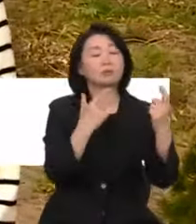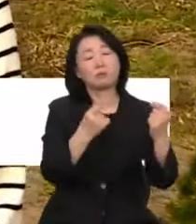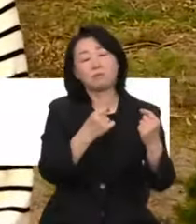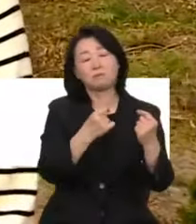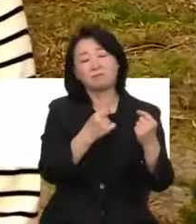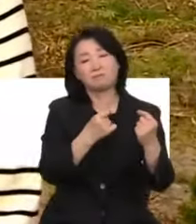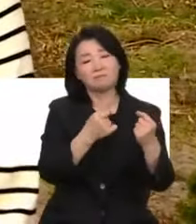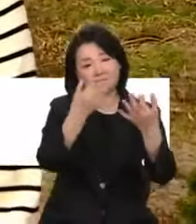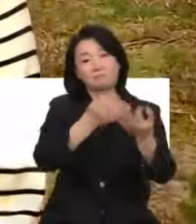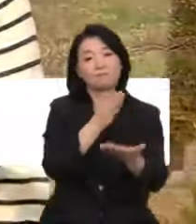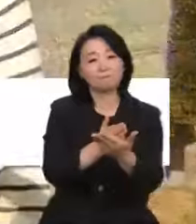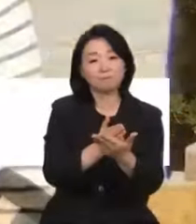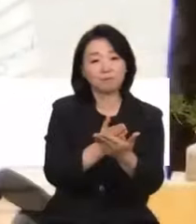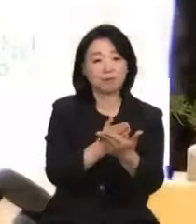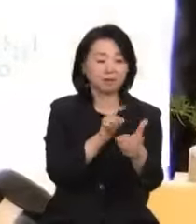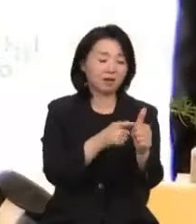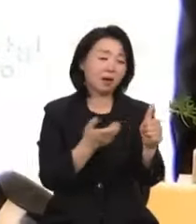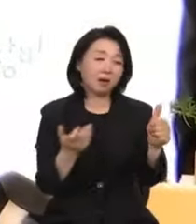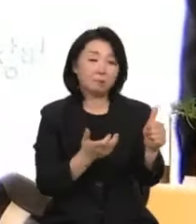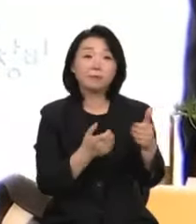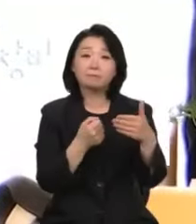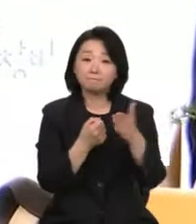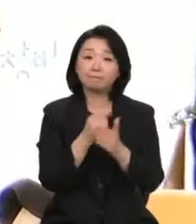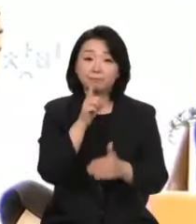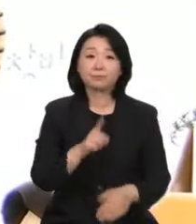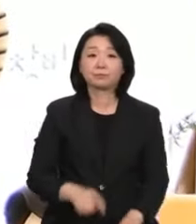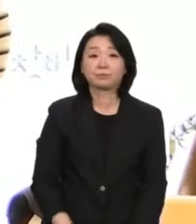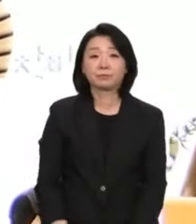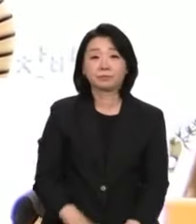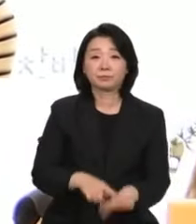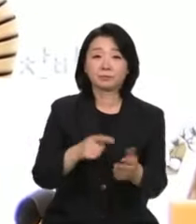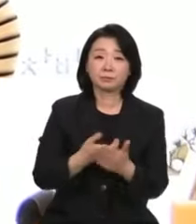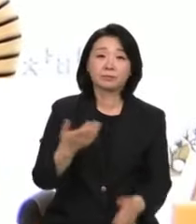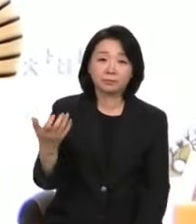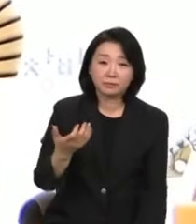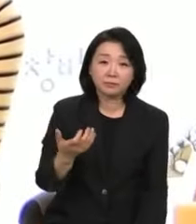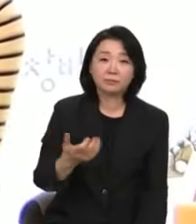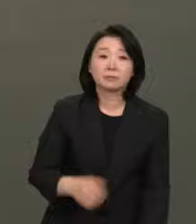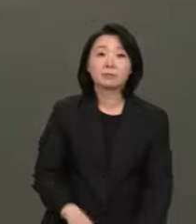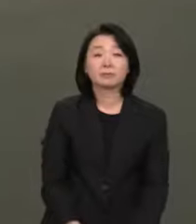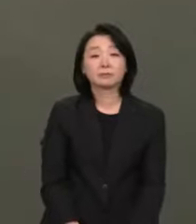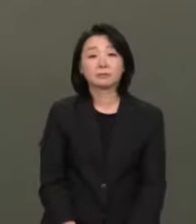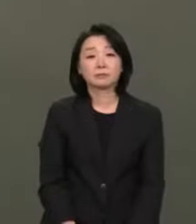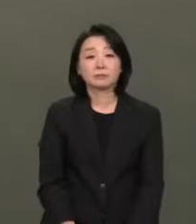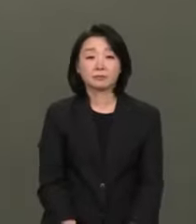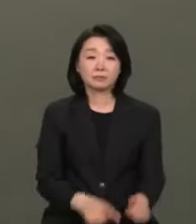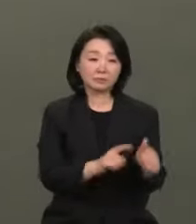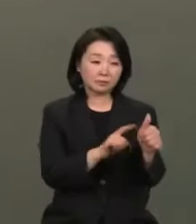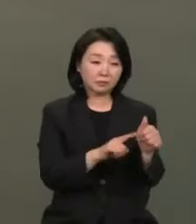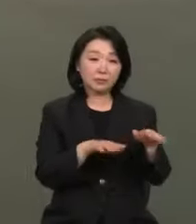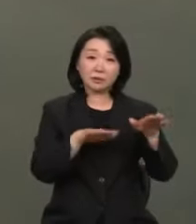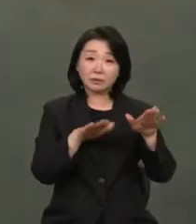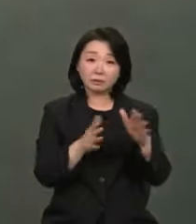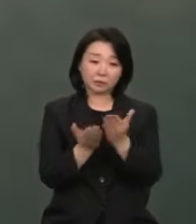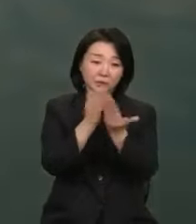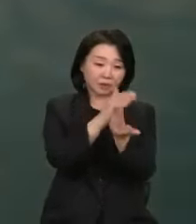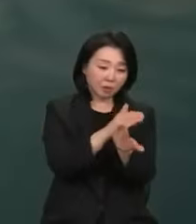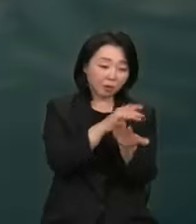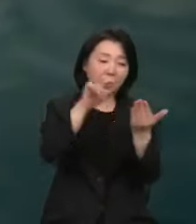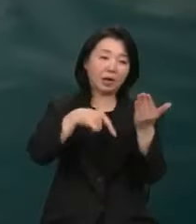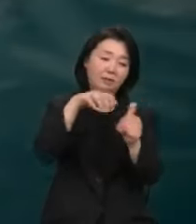좋겠어요. 아, 저 사람이 아파서 저렇구나. 얼마나 마음이 아프면 저럴까. 김 씨는 아직도 세월호 속에